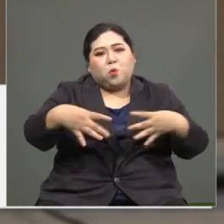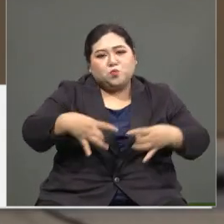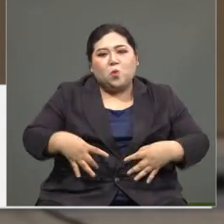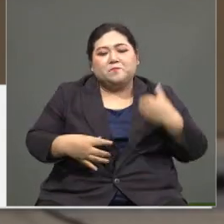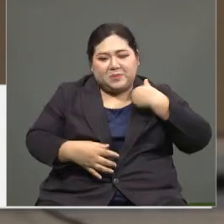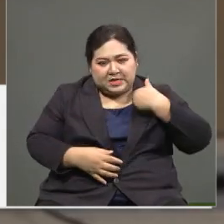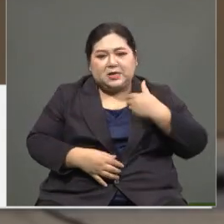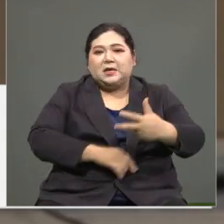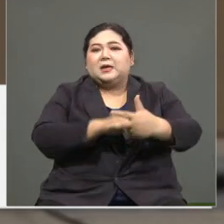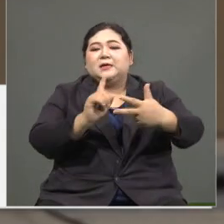หมาร้องศาลปกครองกลางฟ้องเรียกค่าเสียหาย50ล้านบาทนะคะกทม.ก็ยืนยันว่าไม่ได้ยกเลิกโครงการแต่ว่าเป็นการเปลี่ยนพื้นที่มาอยู่ในกทม.เพราะว่